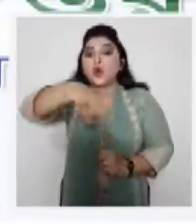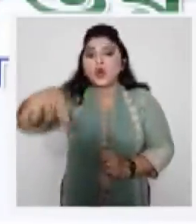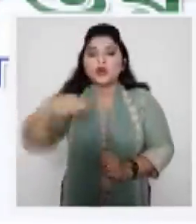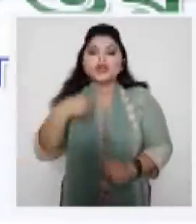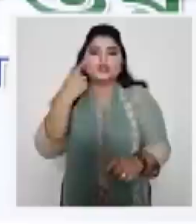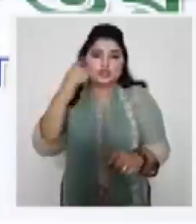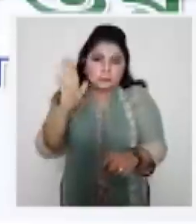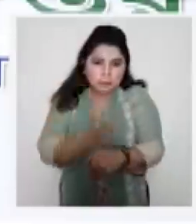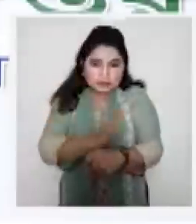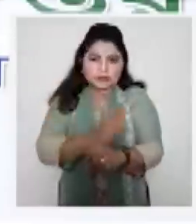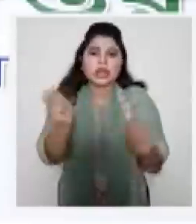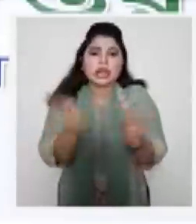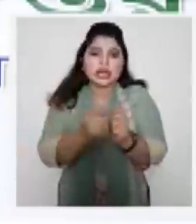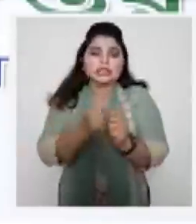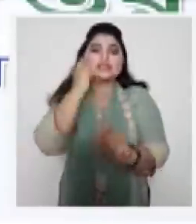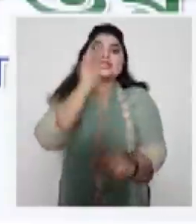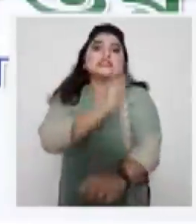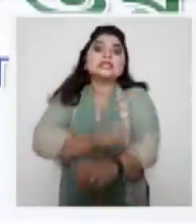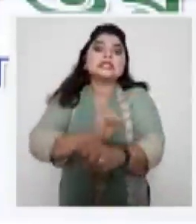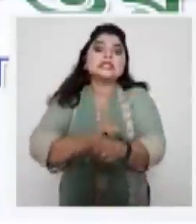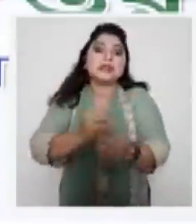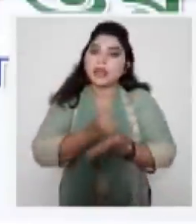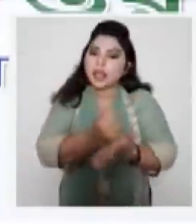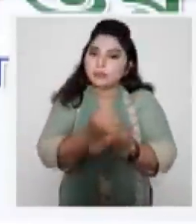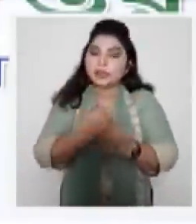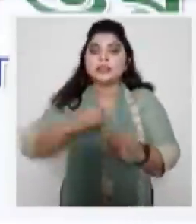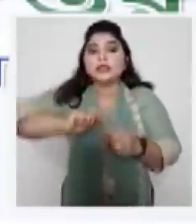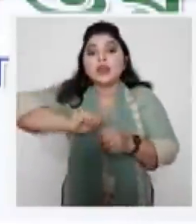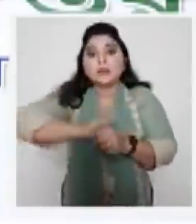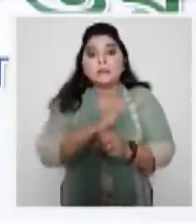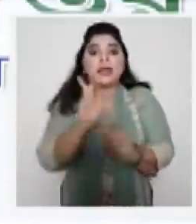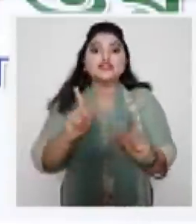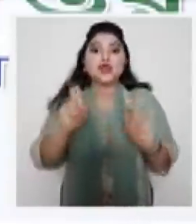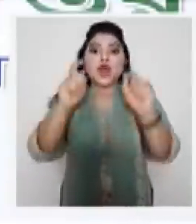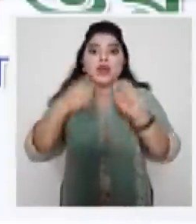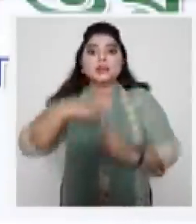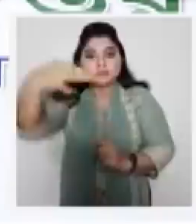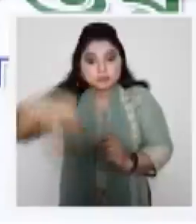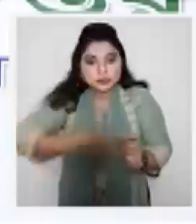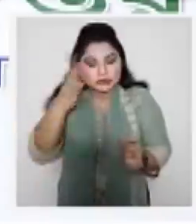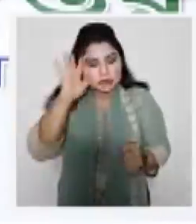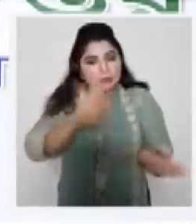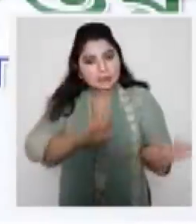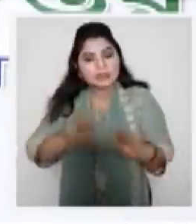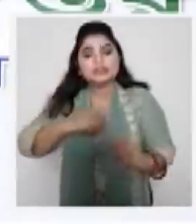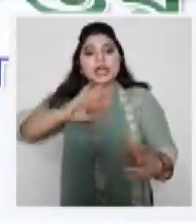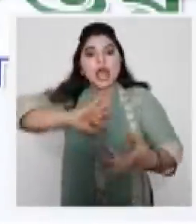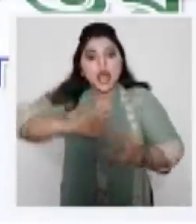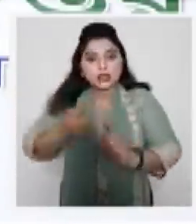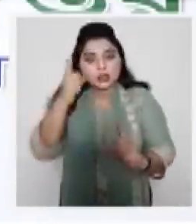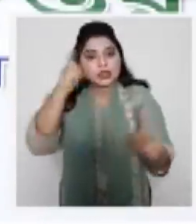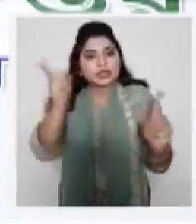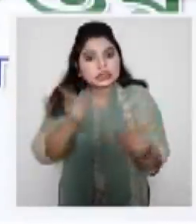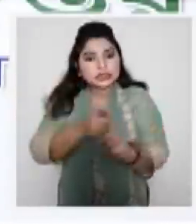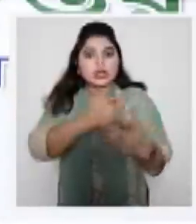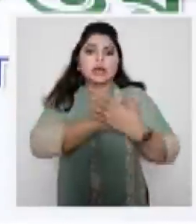বাহিনী, সাংবাদিক এবং অন্যান্য সকল পেশার যারা সেবা দান করে যাচ্ছেন, অনেকেই আক্রান্ত হচ্ছেন।